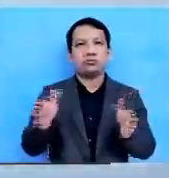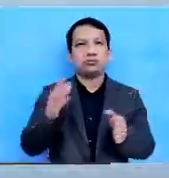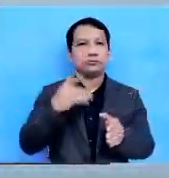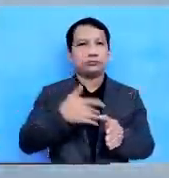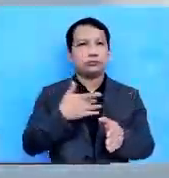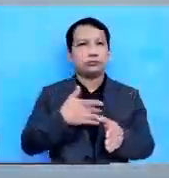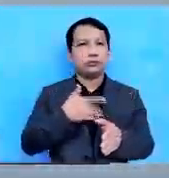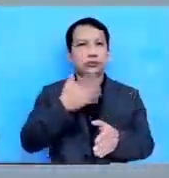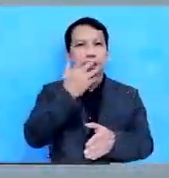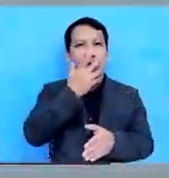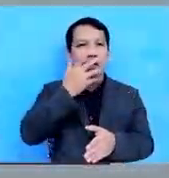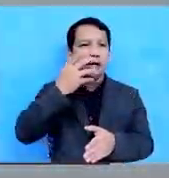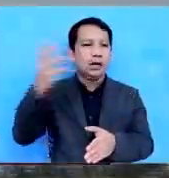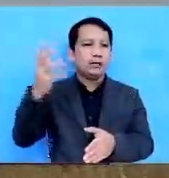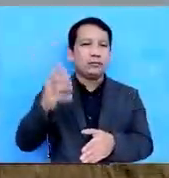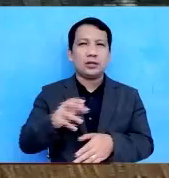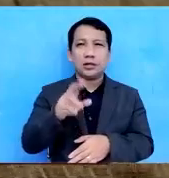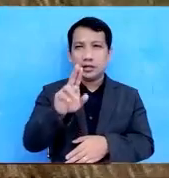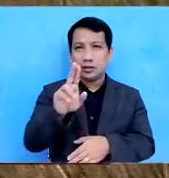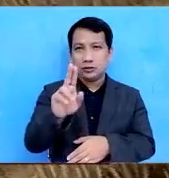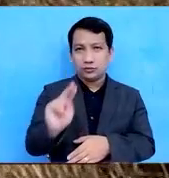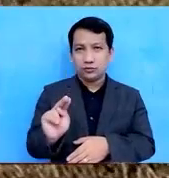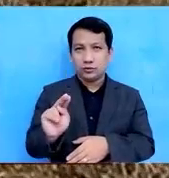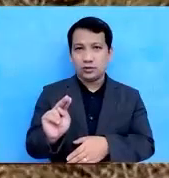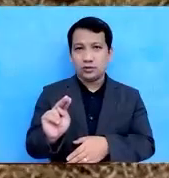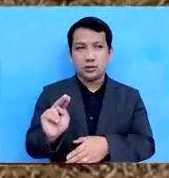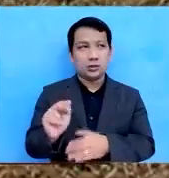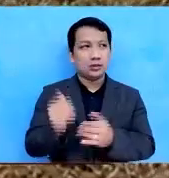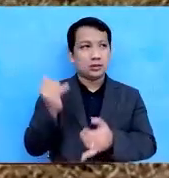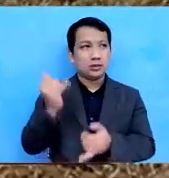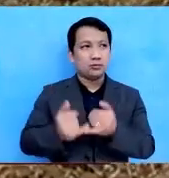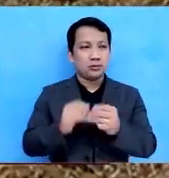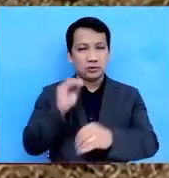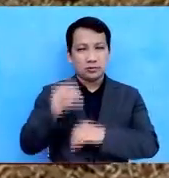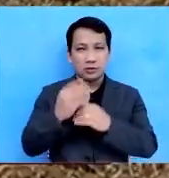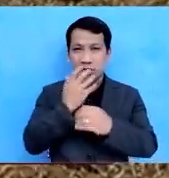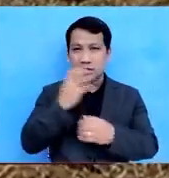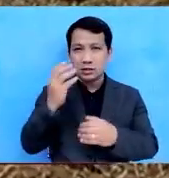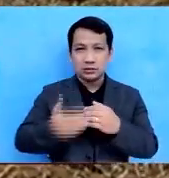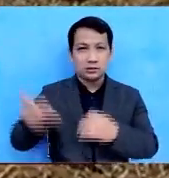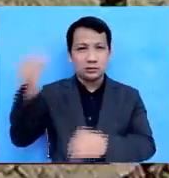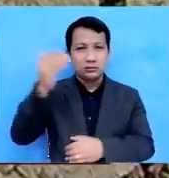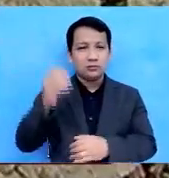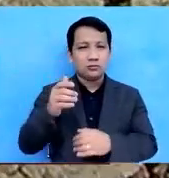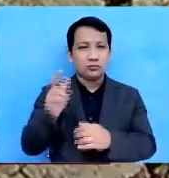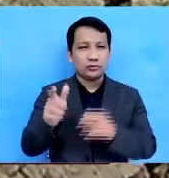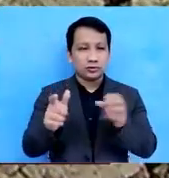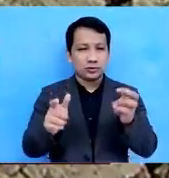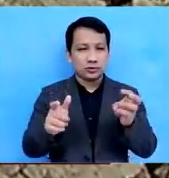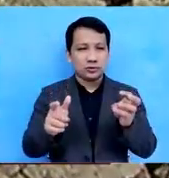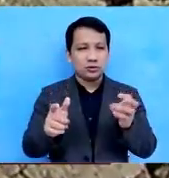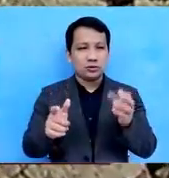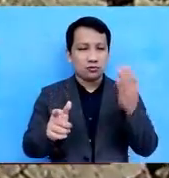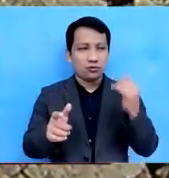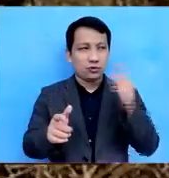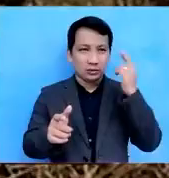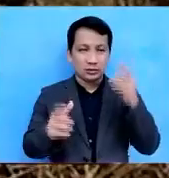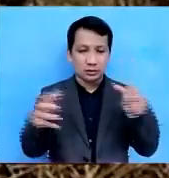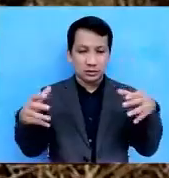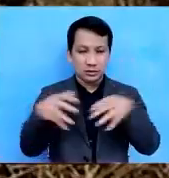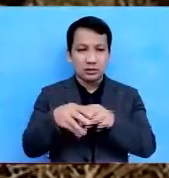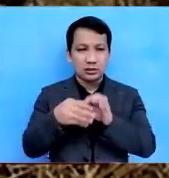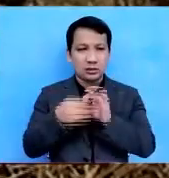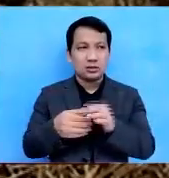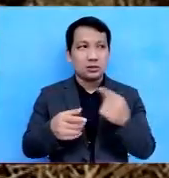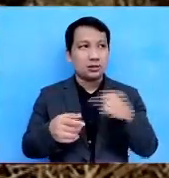Sa tansya ng UN, malalampasan nito ang record ng pinakamainit na temperatura noong 2016 dahil daw yan sa pinagsamang epekto ng